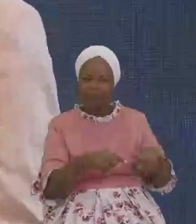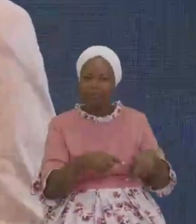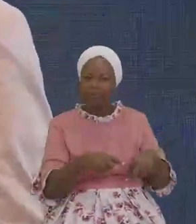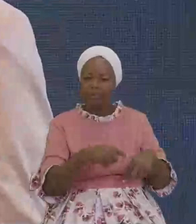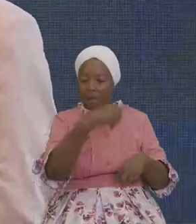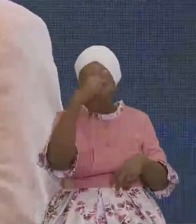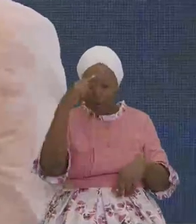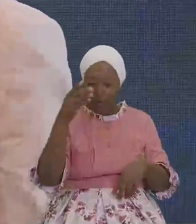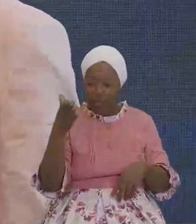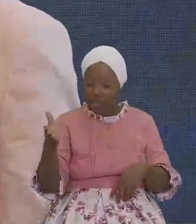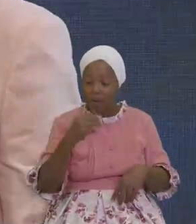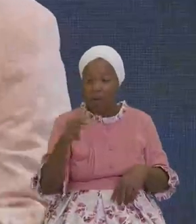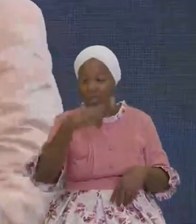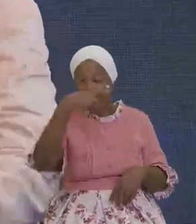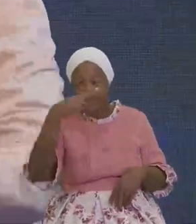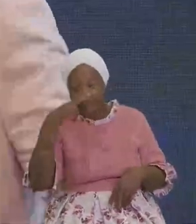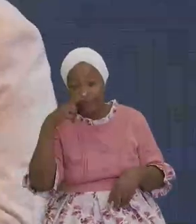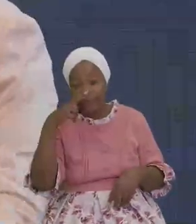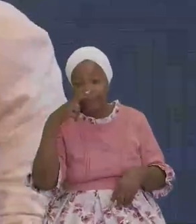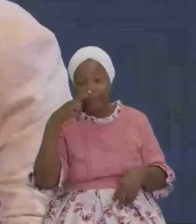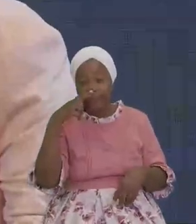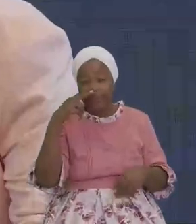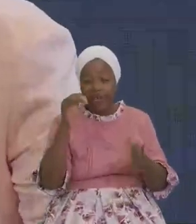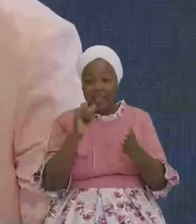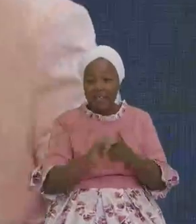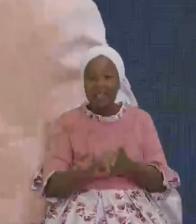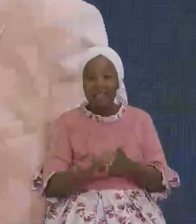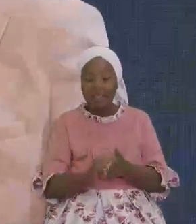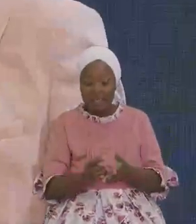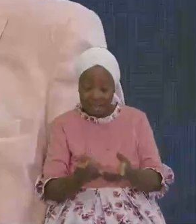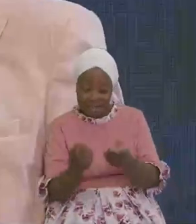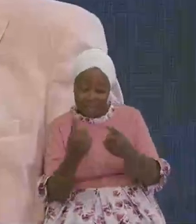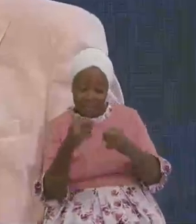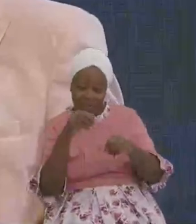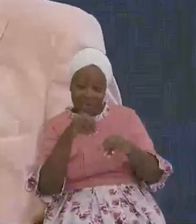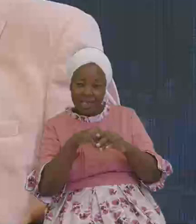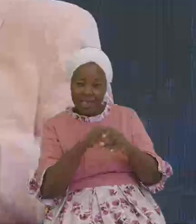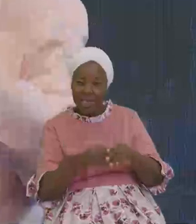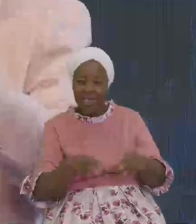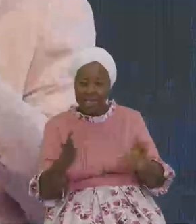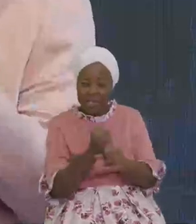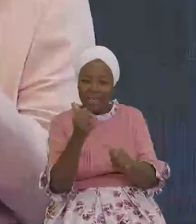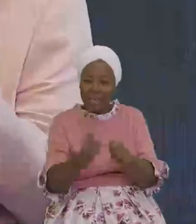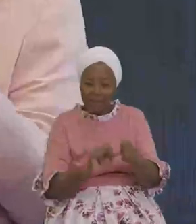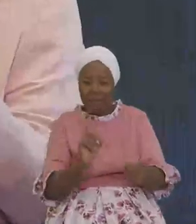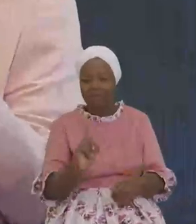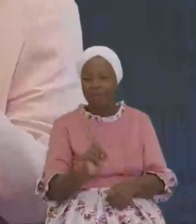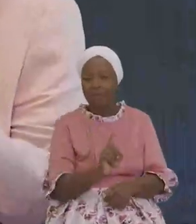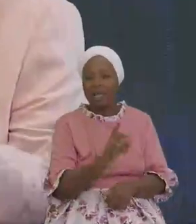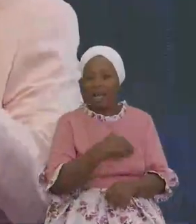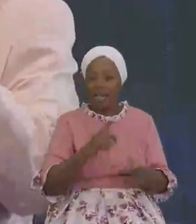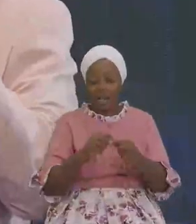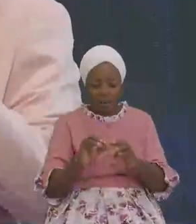Pourquoi est-il venu? Parce qu'il y avait le voleur qui est